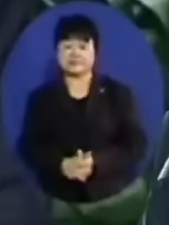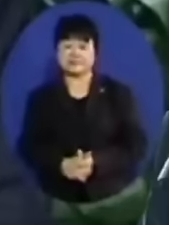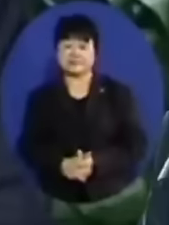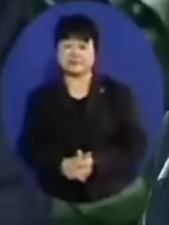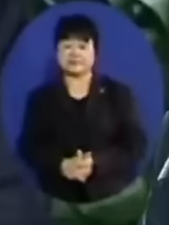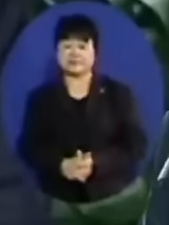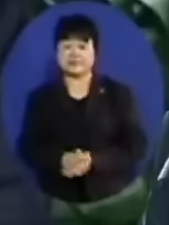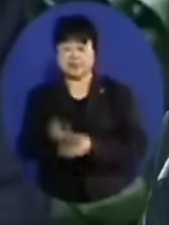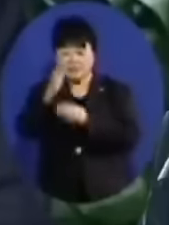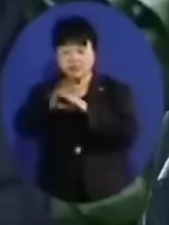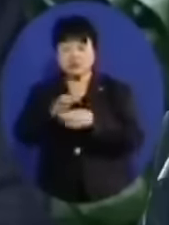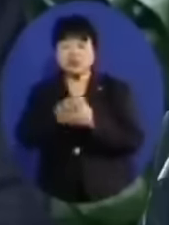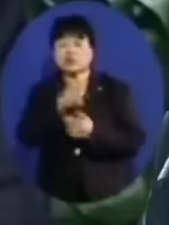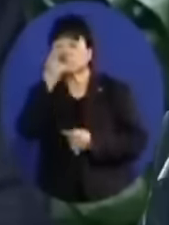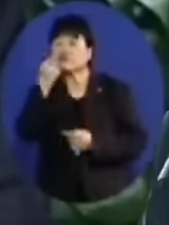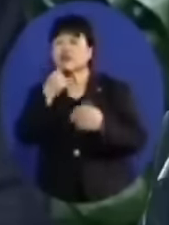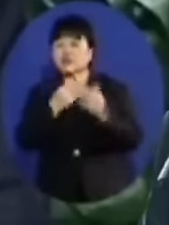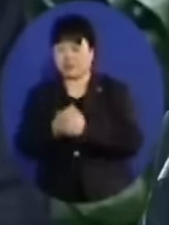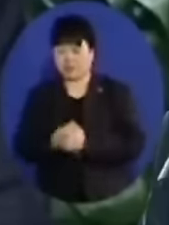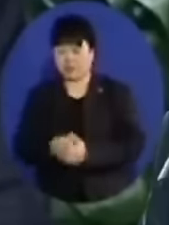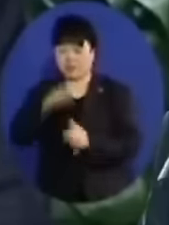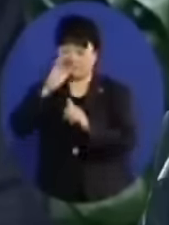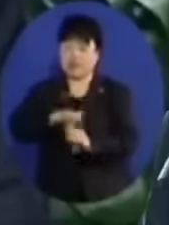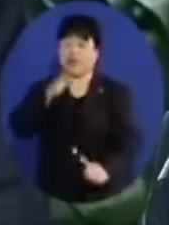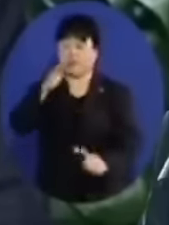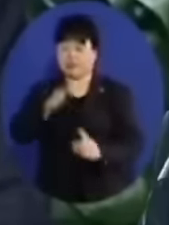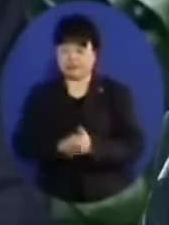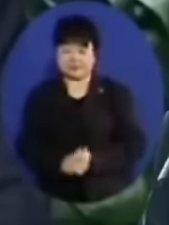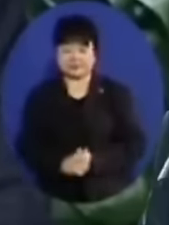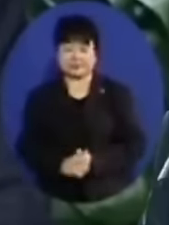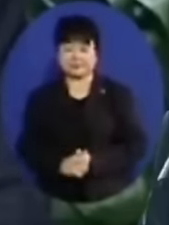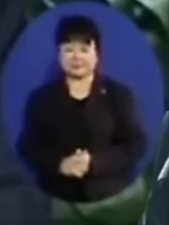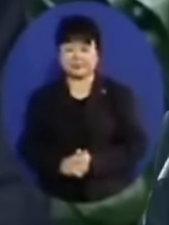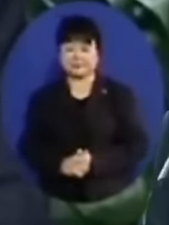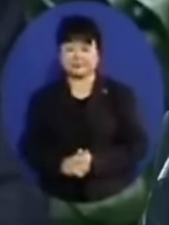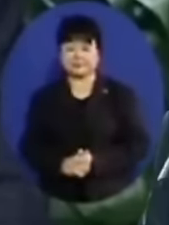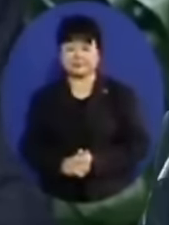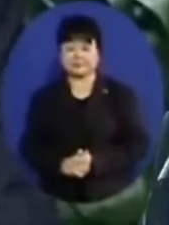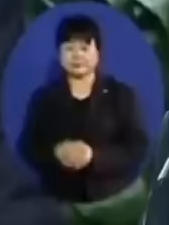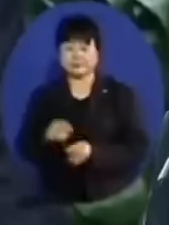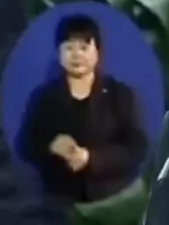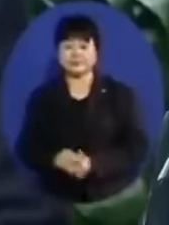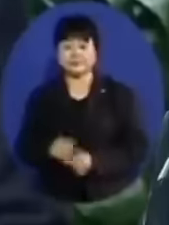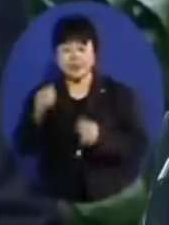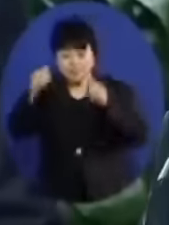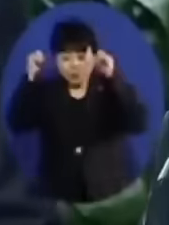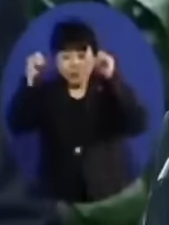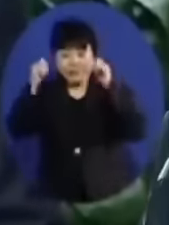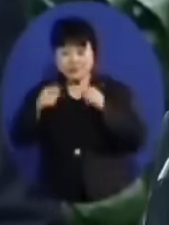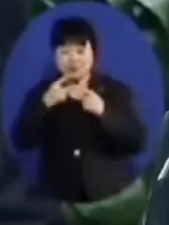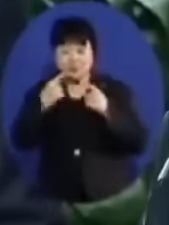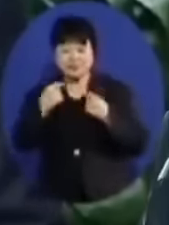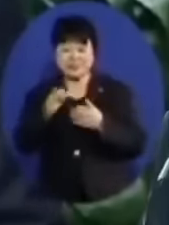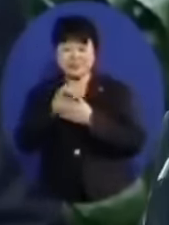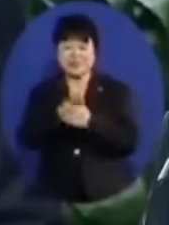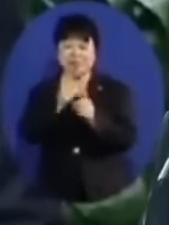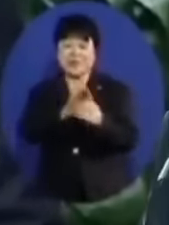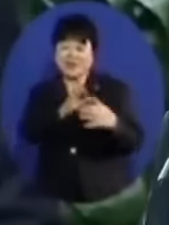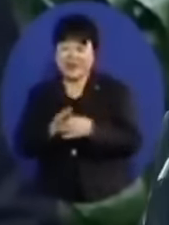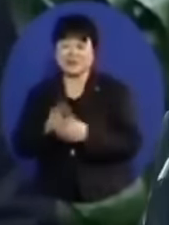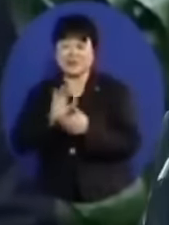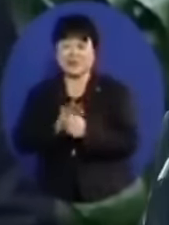그 성도들이 기도를 안 해주어서 그런지도 모르겠습니다. 저는 졸업했지만 여러분 기도는 계속 해주십시오.